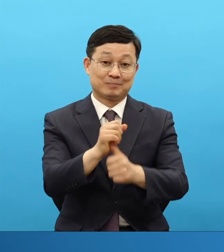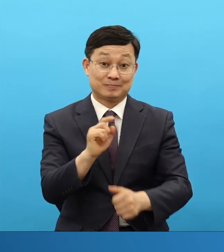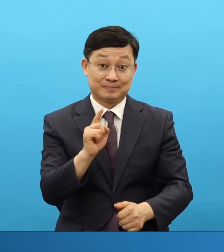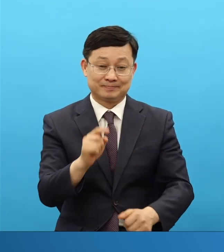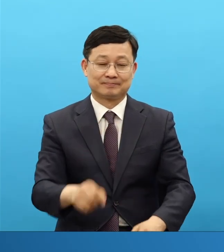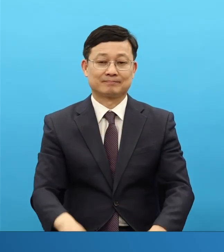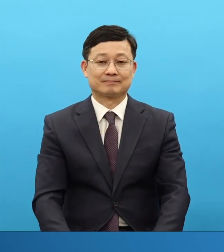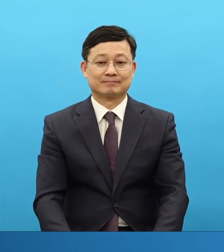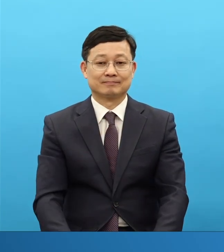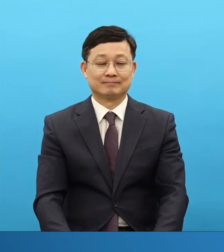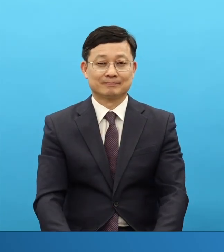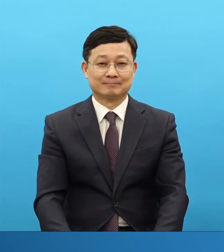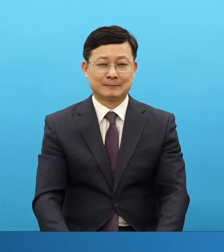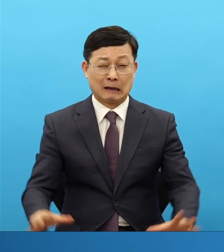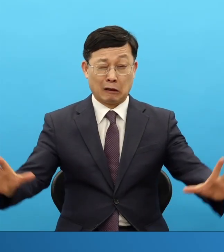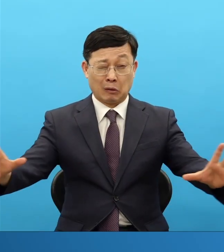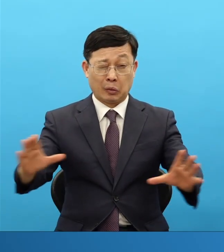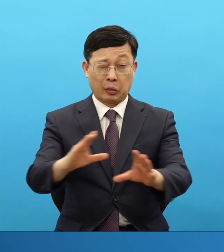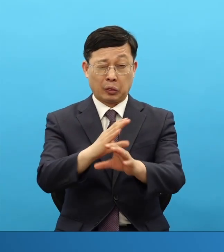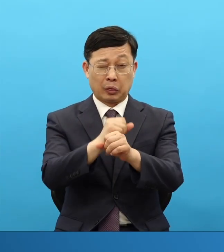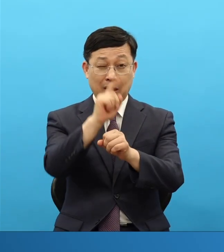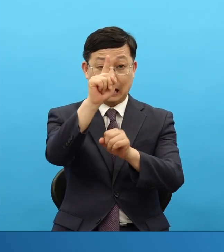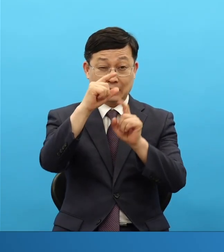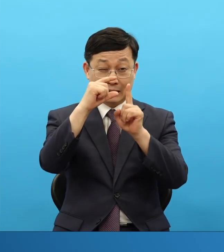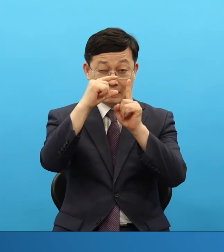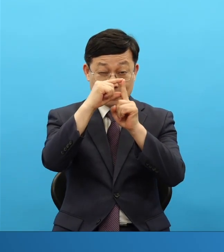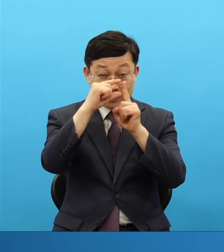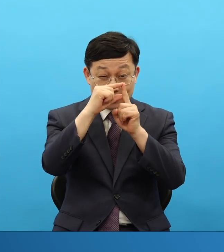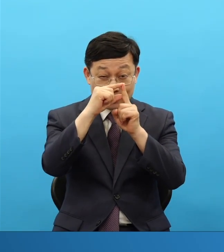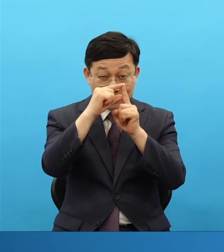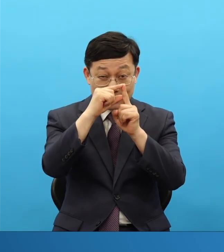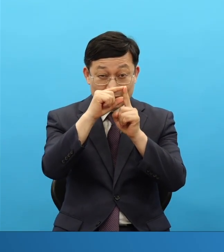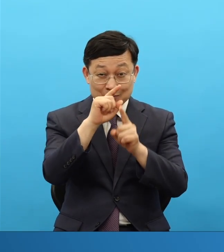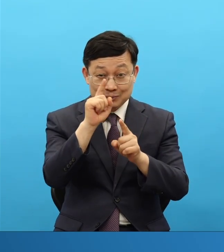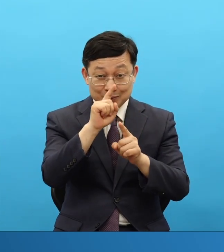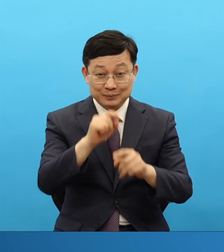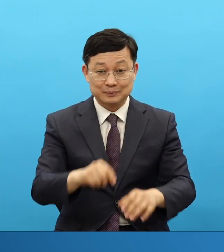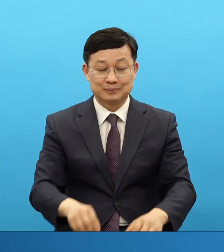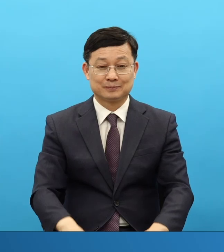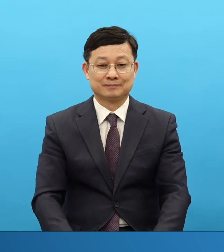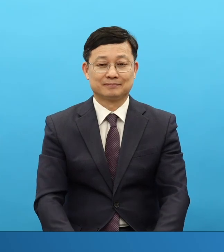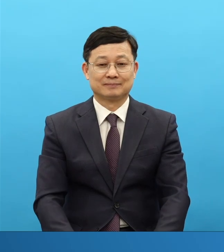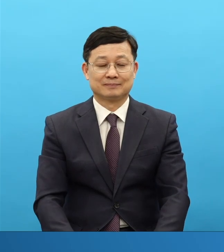이때 한 단어로 At this time we come to one word.